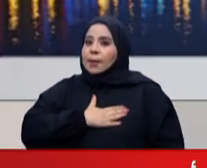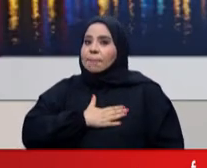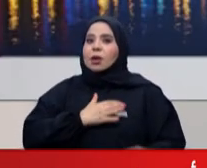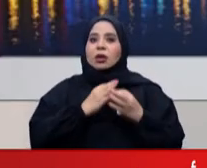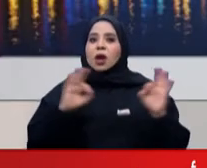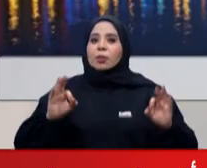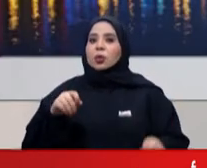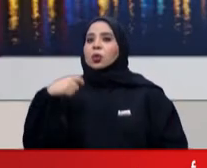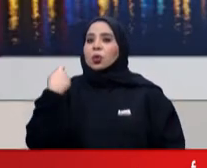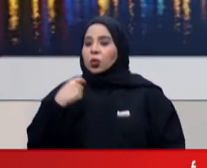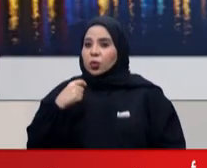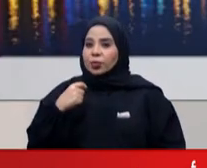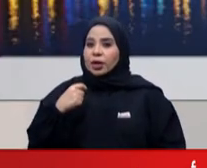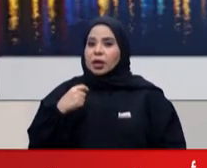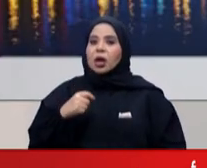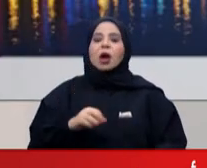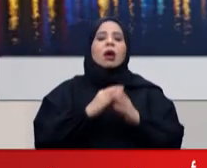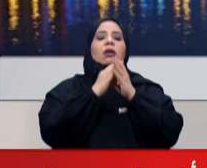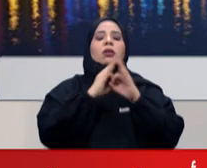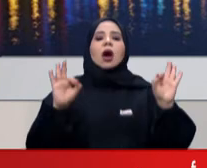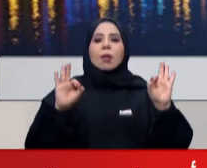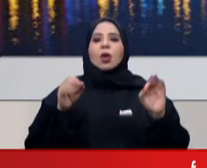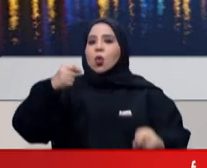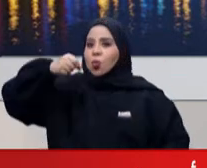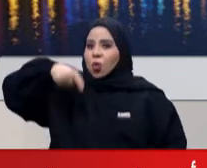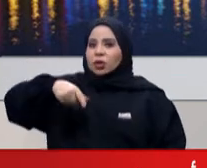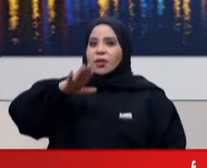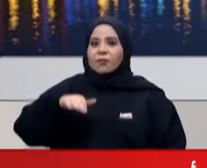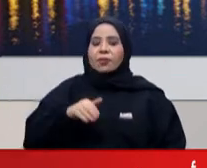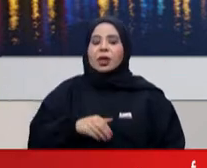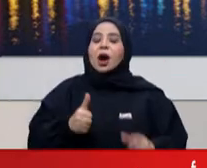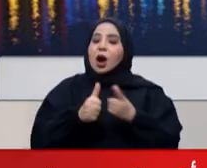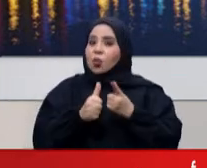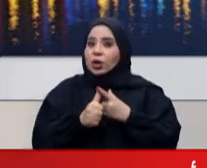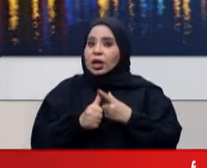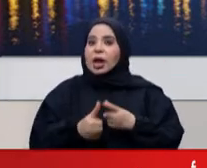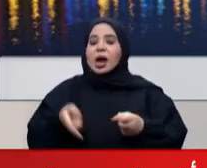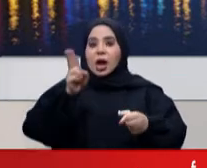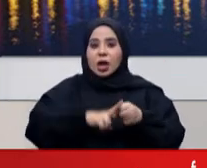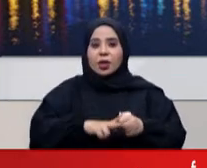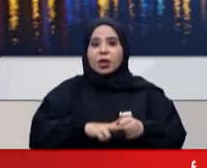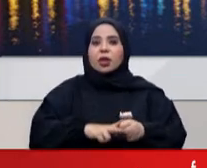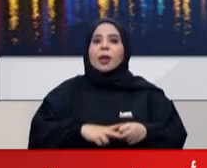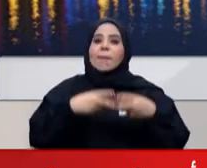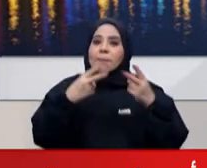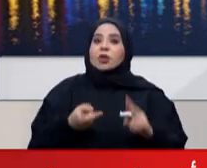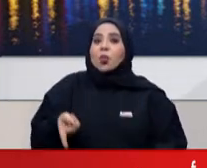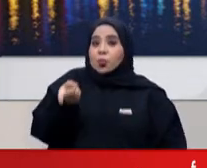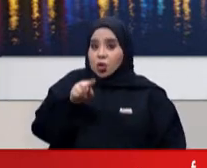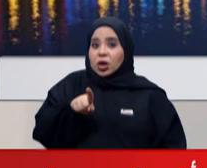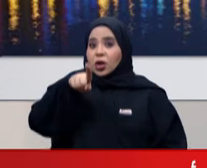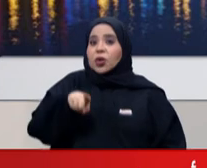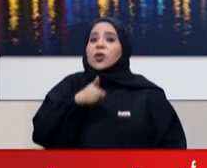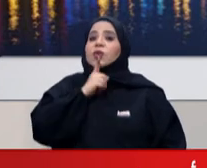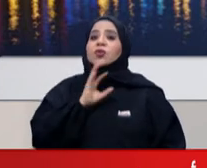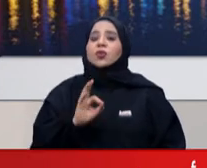الكهرباء والماء لكافة المشتركين المواطنين في مسكنهم الأول بدءا من يوم الغد الأول من يوليو لمدة